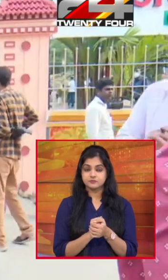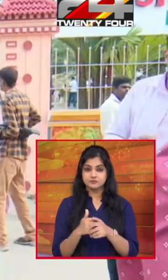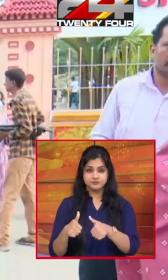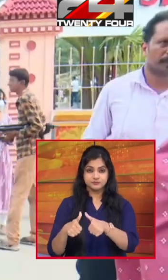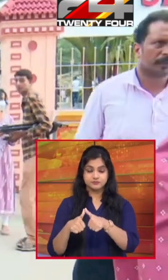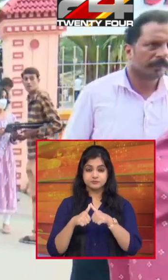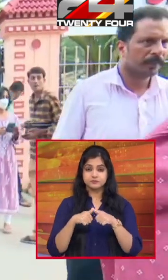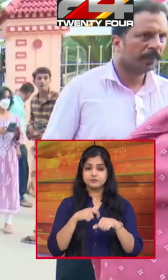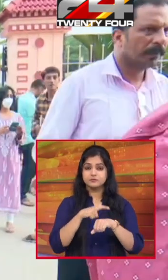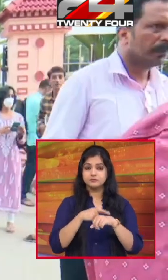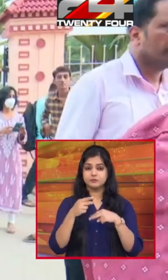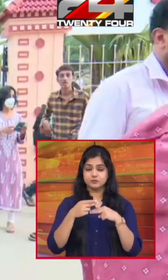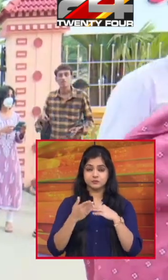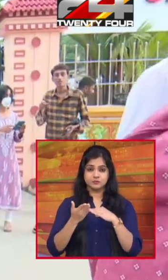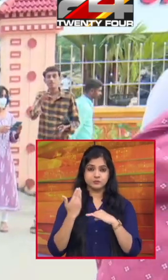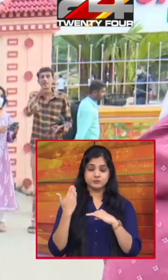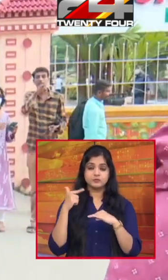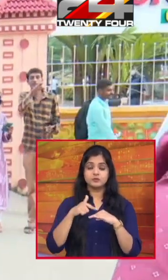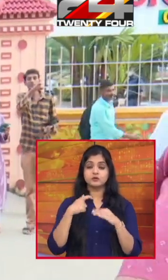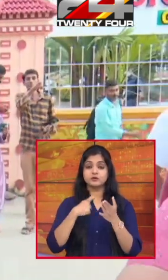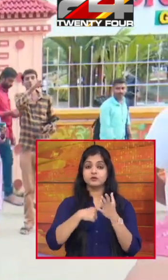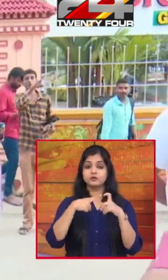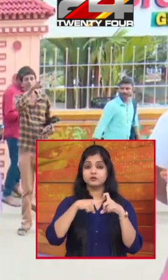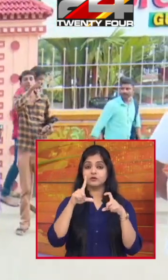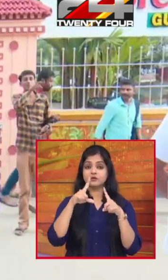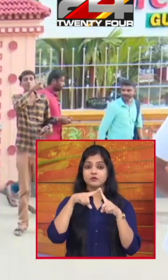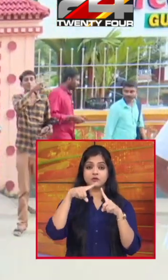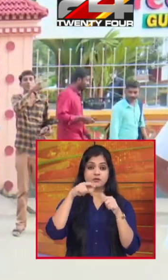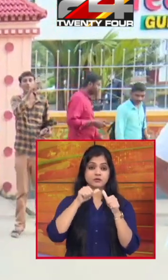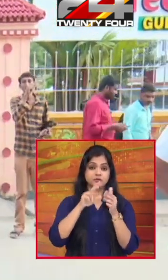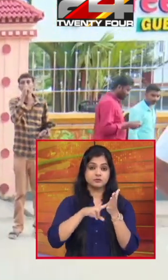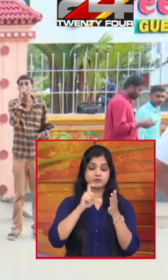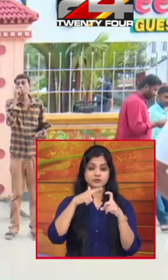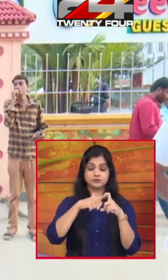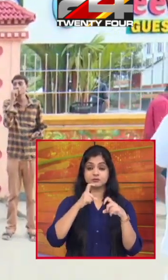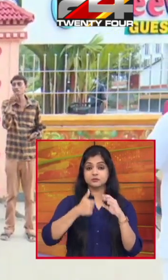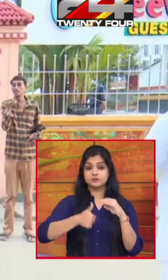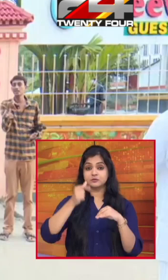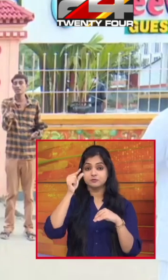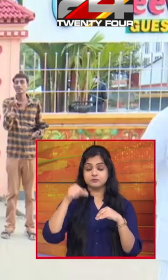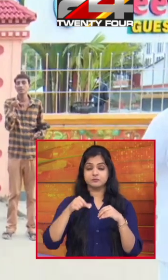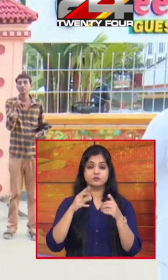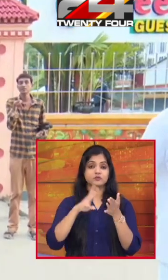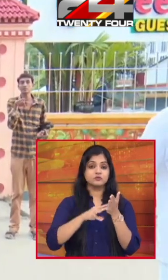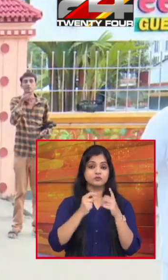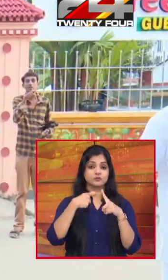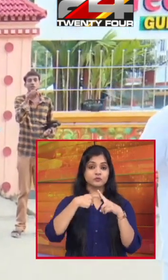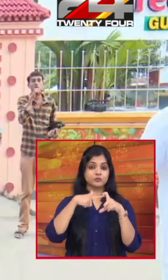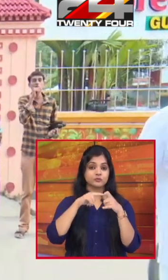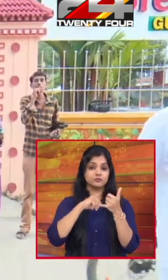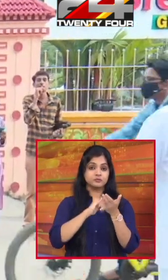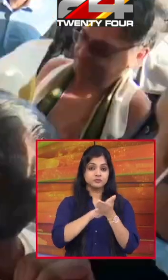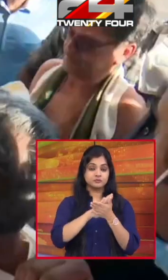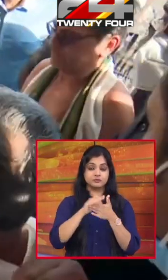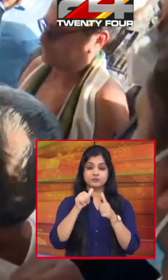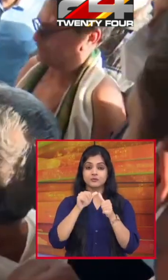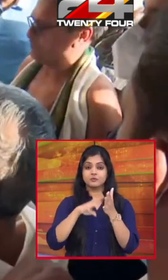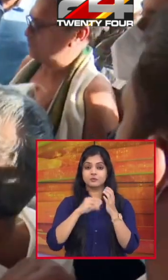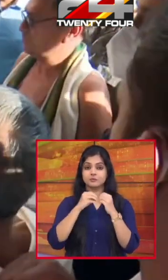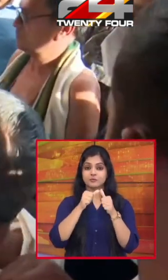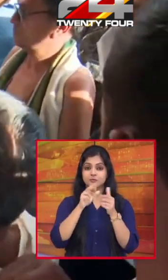വിനീത, അല്പസമയം മുമ്പാണ് റിലയൻസ് ഗ്രൂപ്പിന്റെ ചെയർമാനായിട്ടുള്ള മുകേഷ് അംബാനി ക്ഷേത്ര ദർശനം പൂർത്തിയാക്കി ഇവിടെ നിന്നും